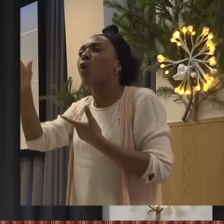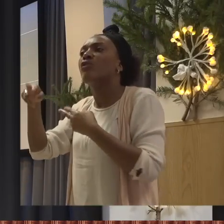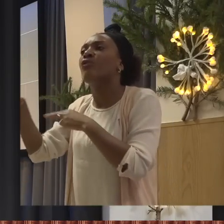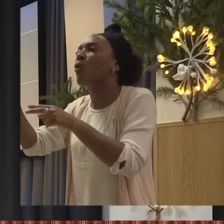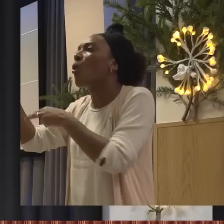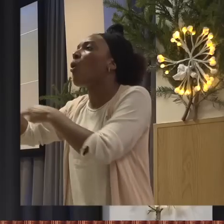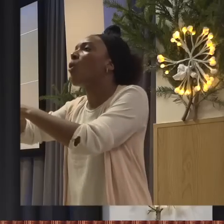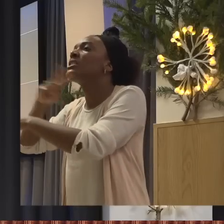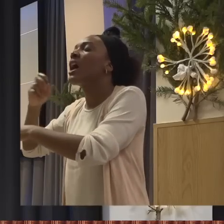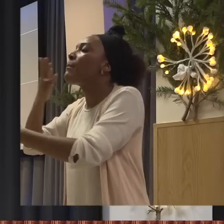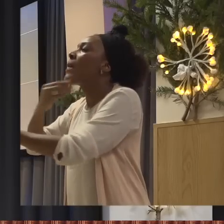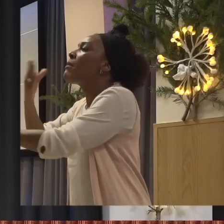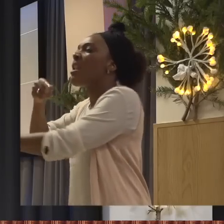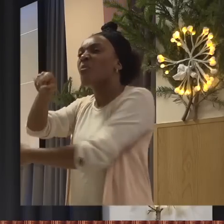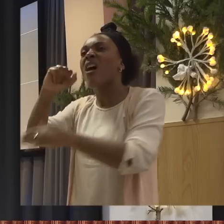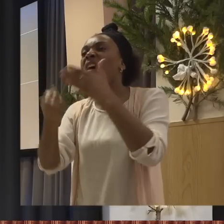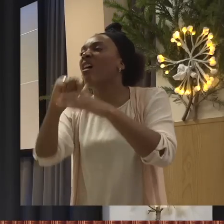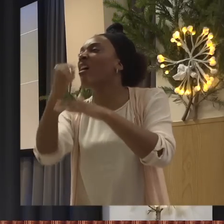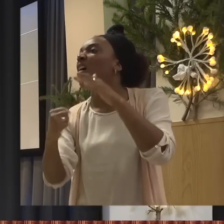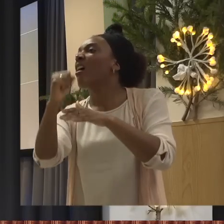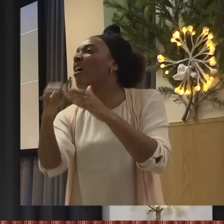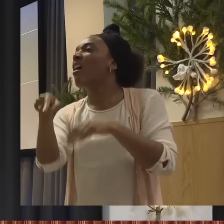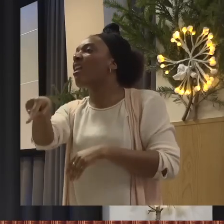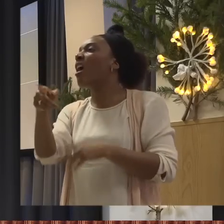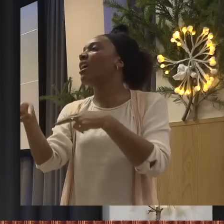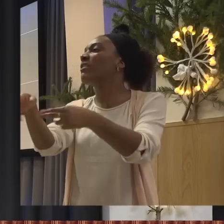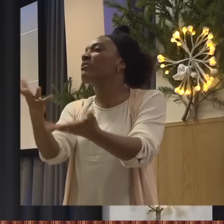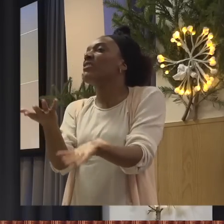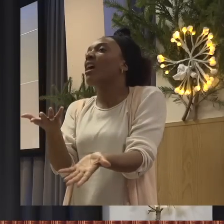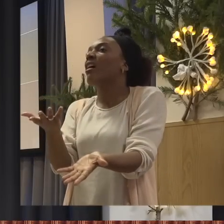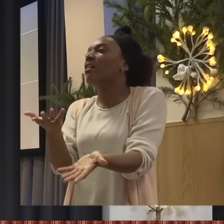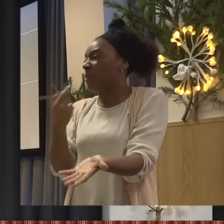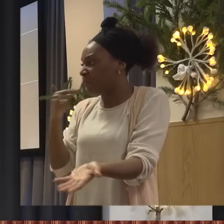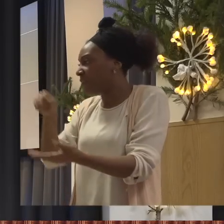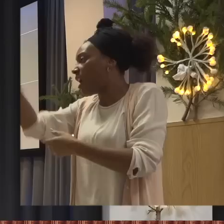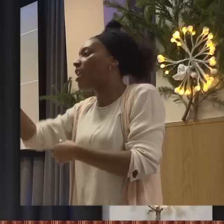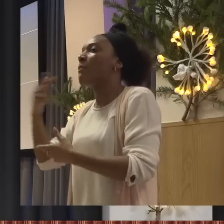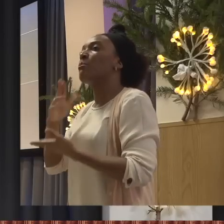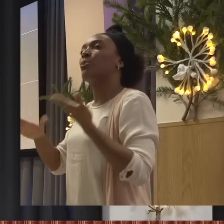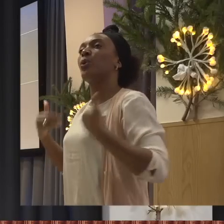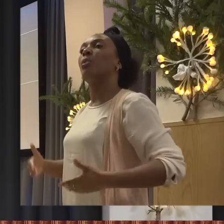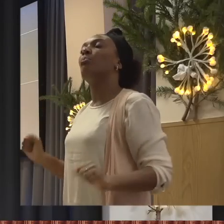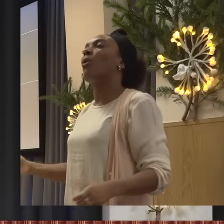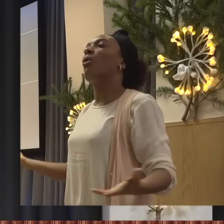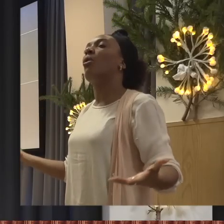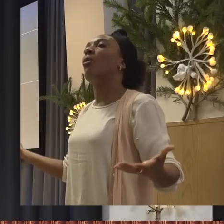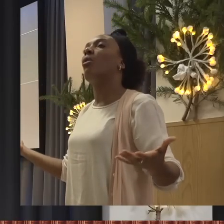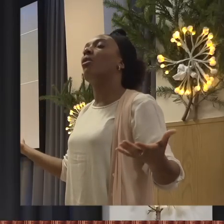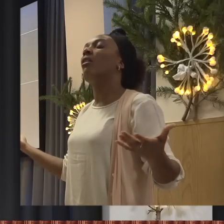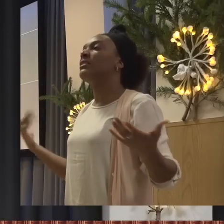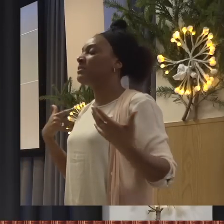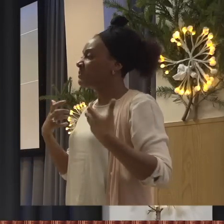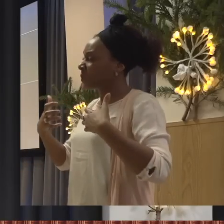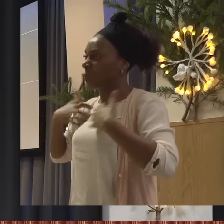les eaux d'Israël? Ne pourrais-je pas m'y laver et devenir pur? » et il s'en retournant